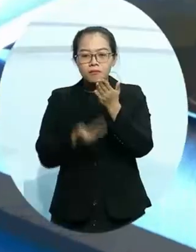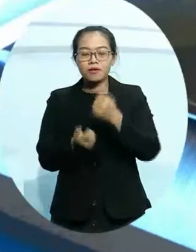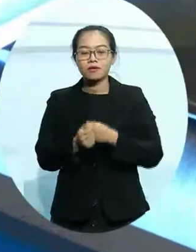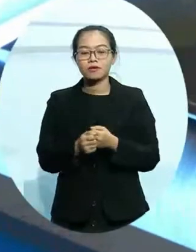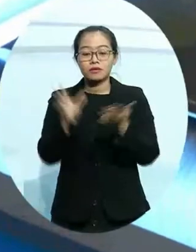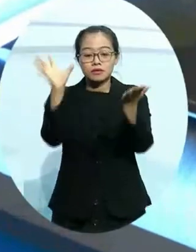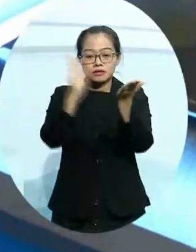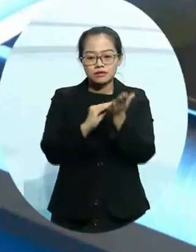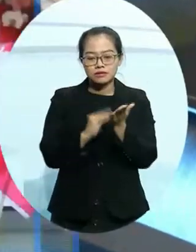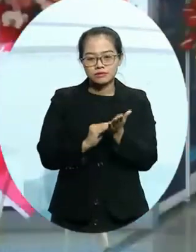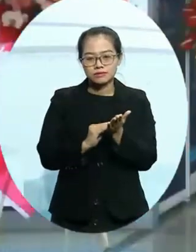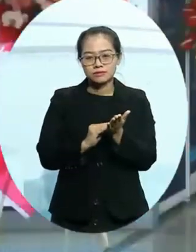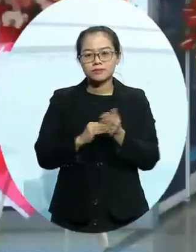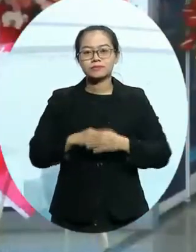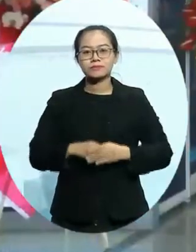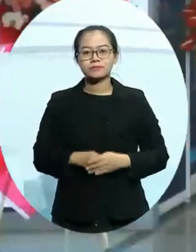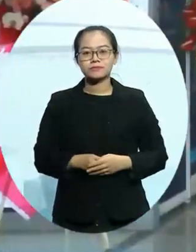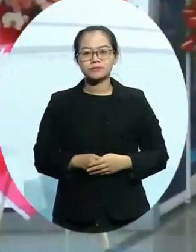trữ đám mây.